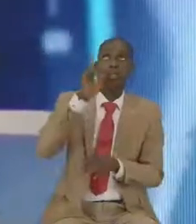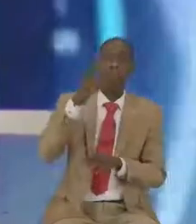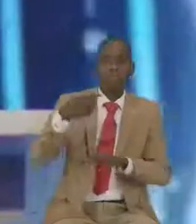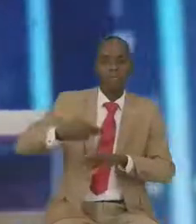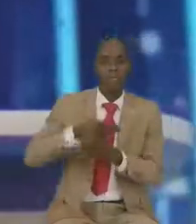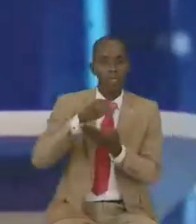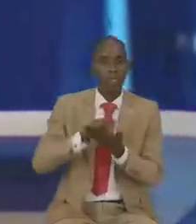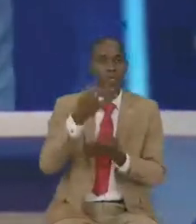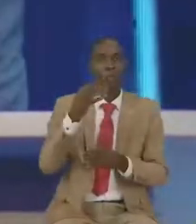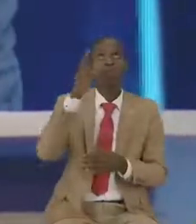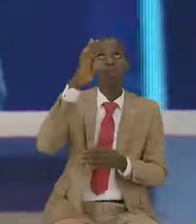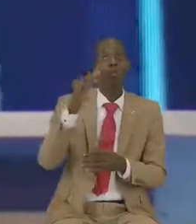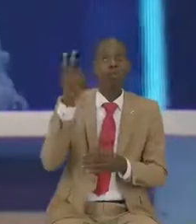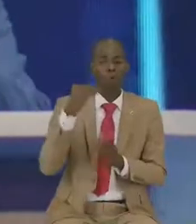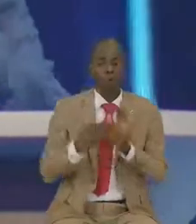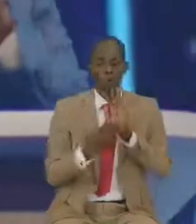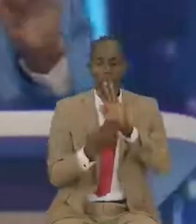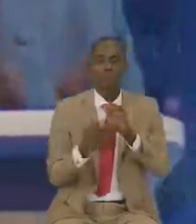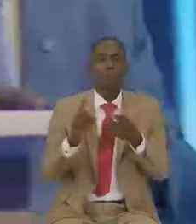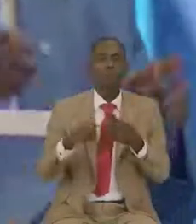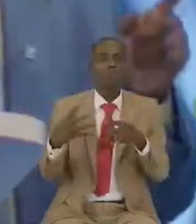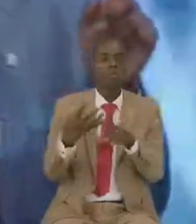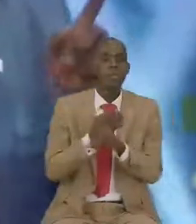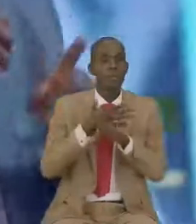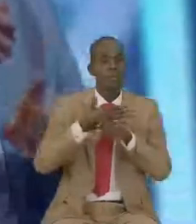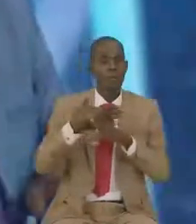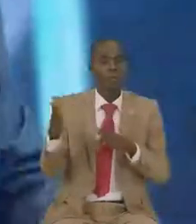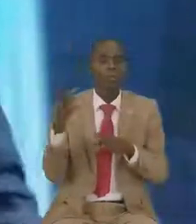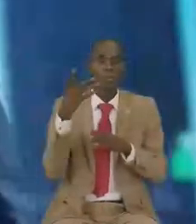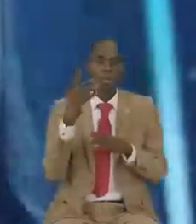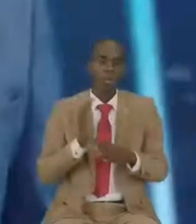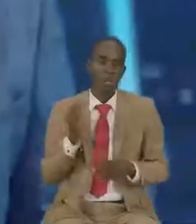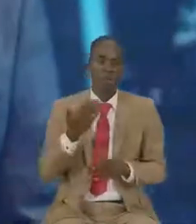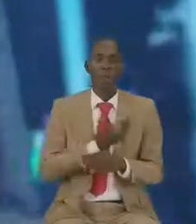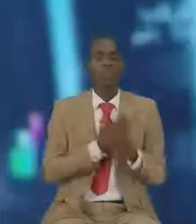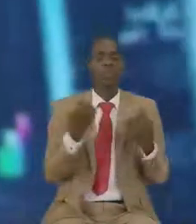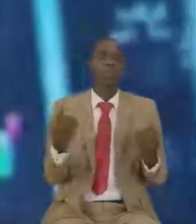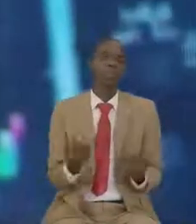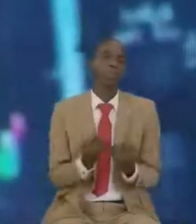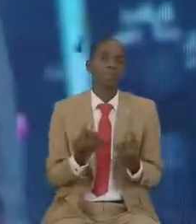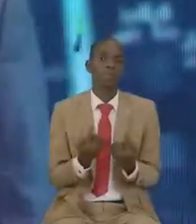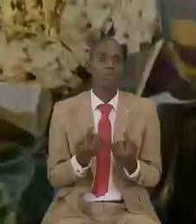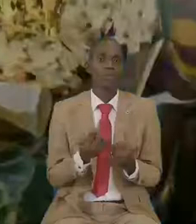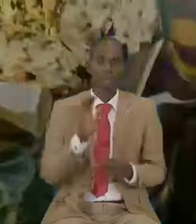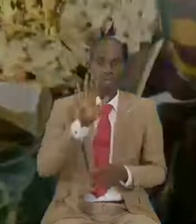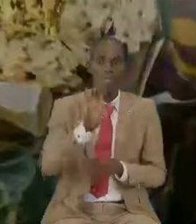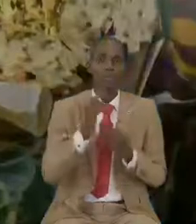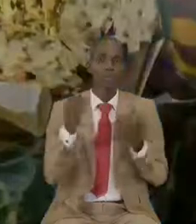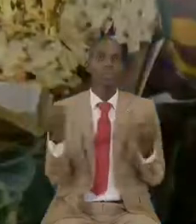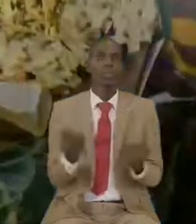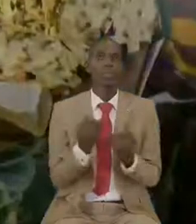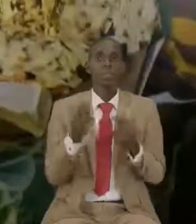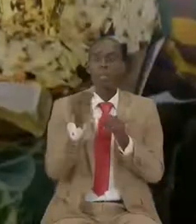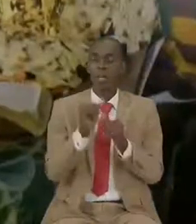savez, Jésus, le Fils de Dieu, l'agneau de Dieu, a paru pour ôter les